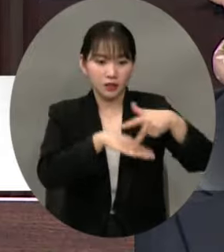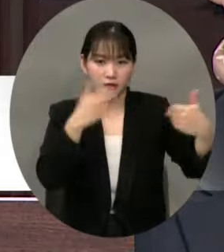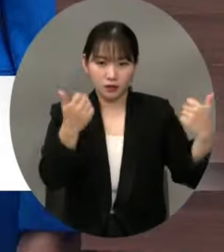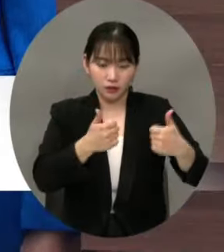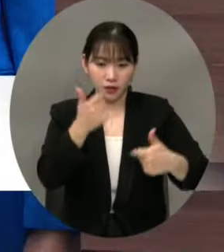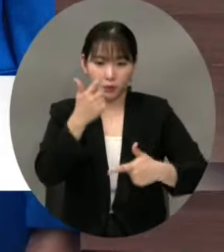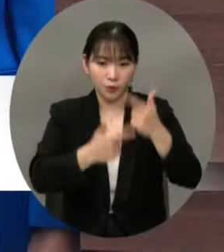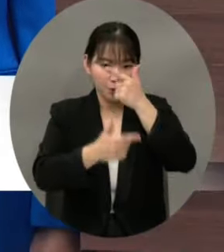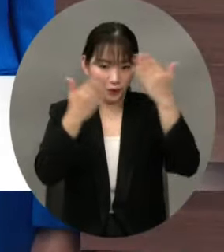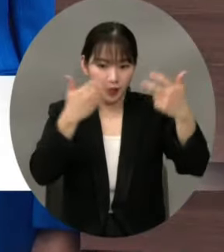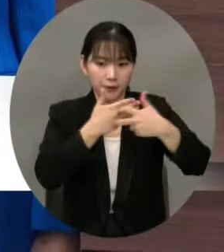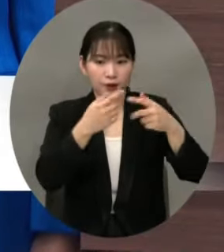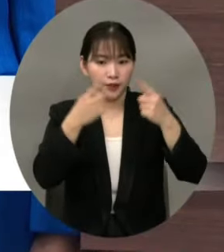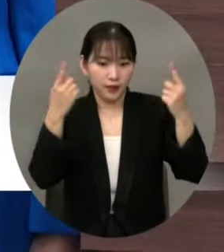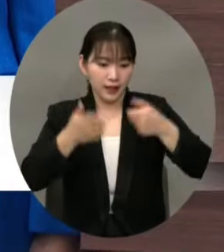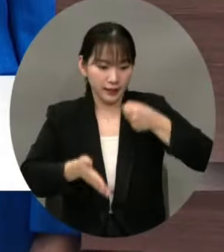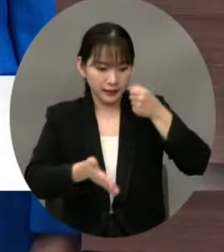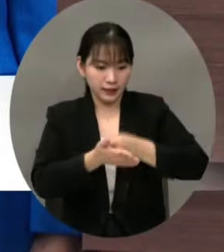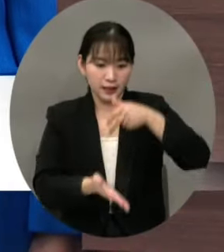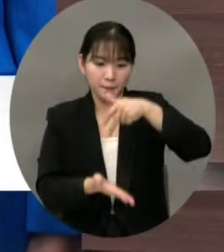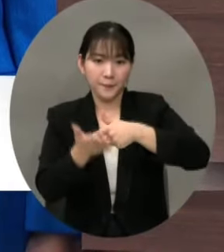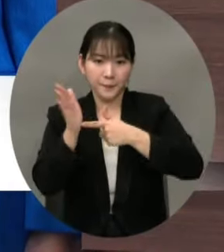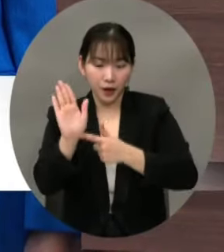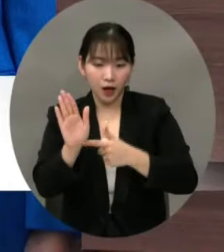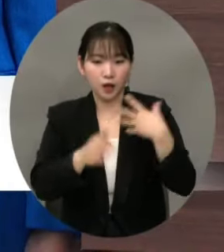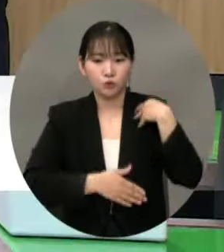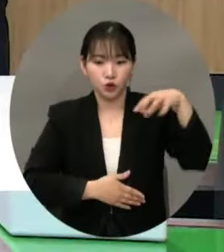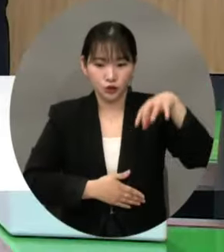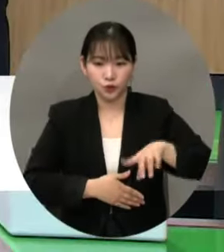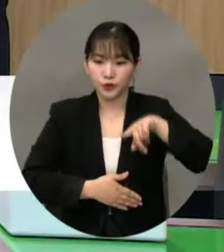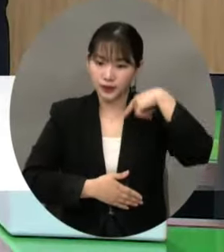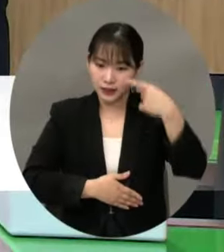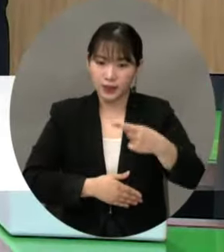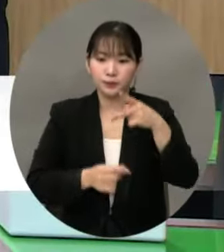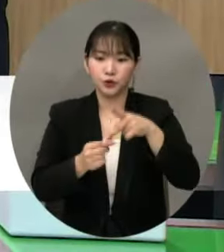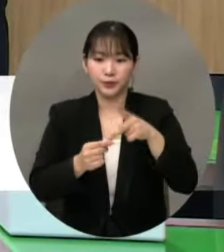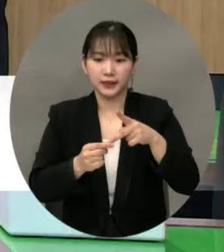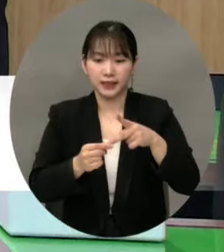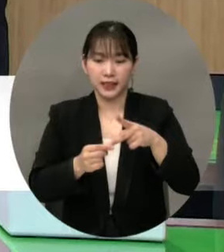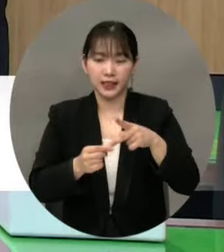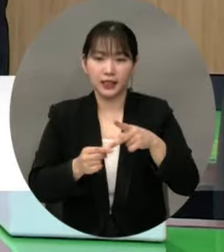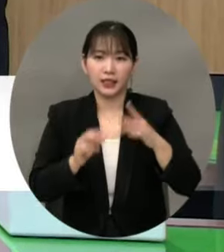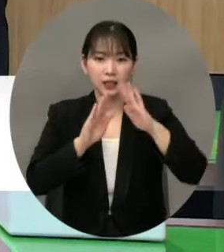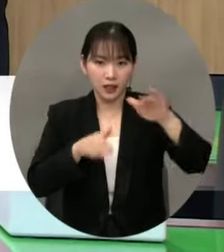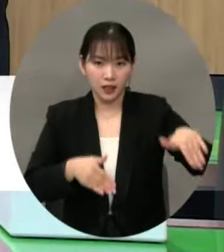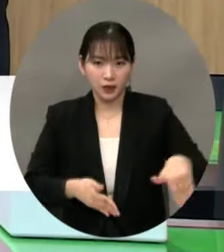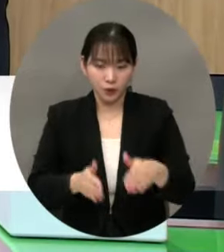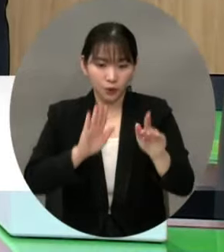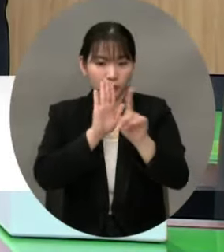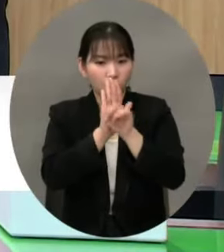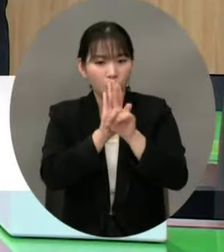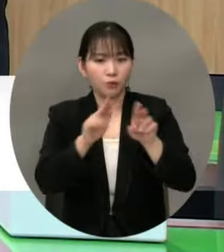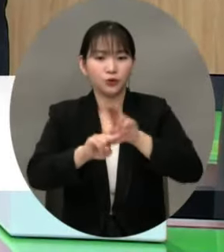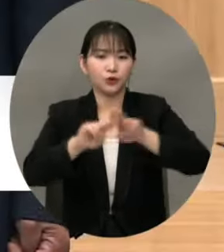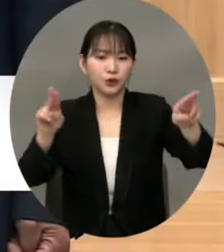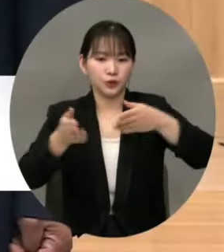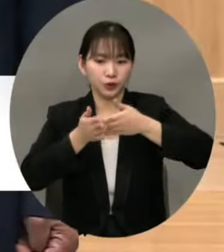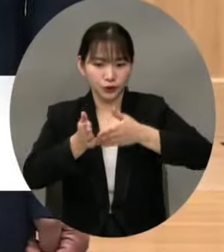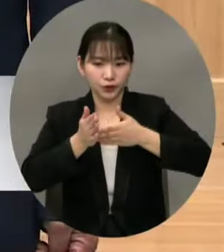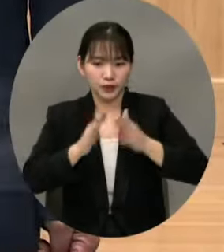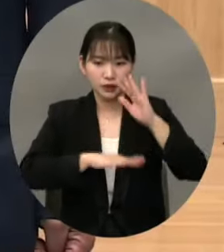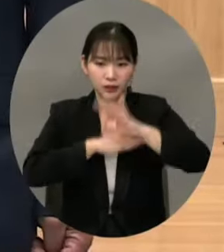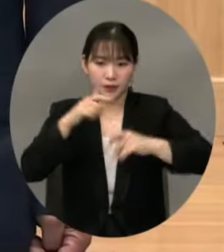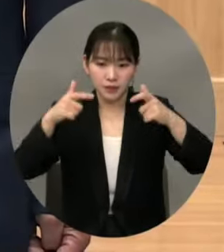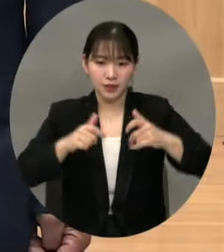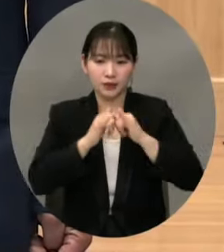의회의 목포대 의대 지정 성명 발표는 무안군에 이어 두 번째로 전남도의 공모 방침 철회를 요구하는